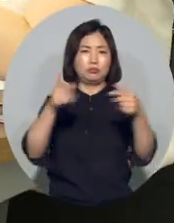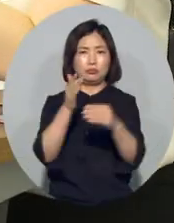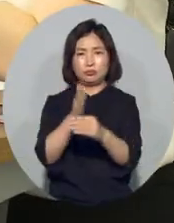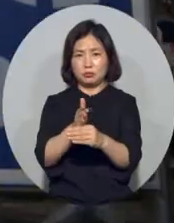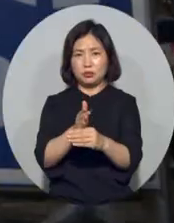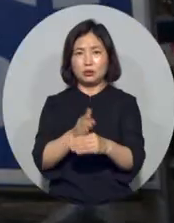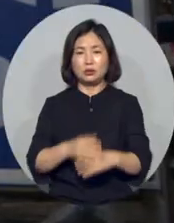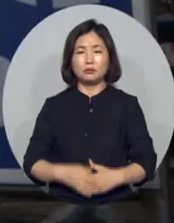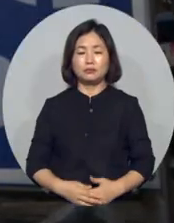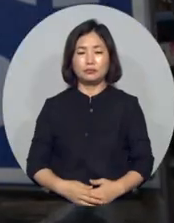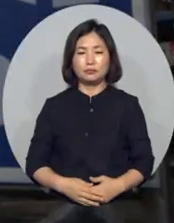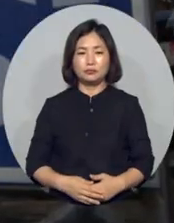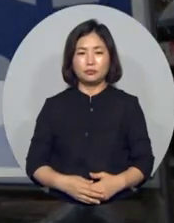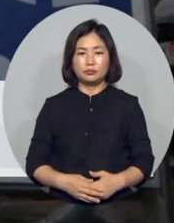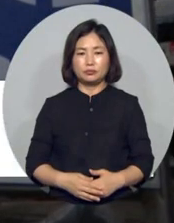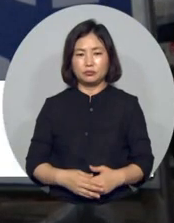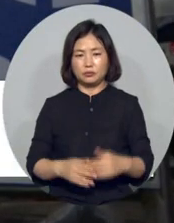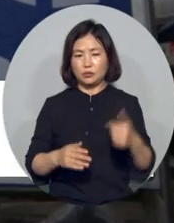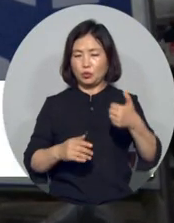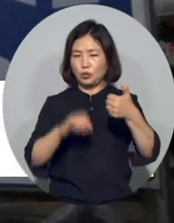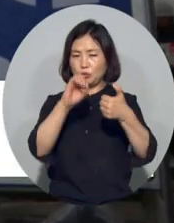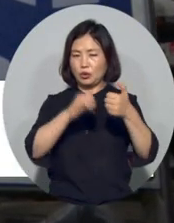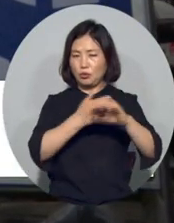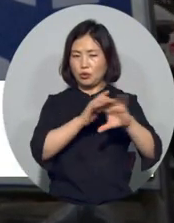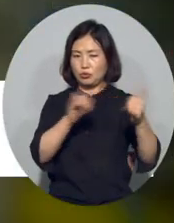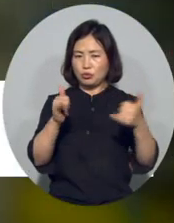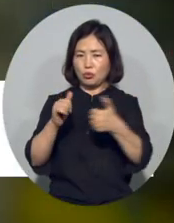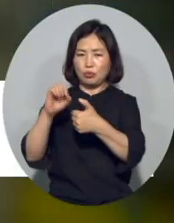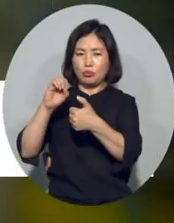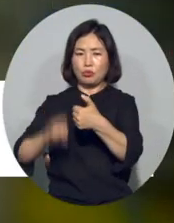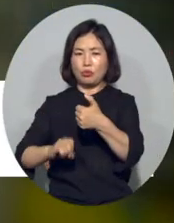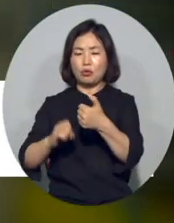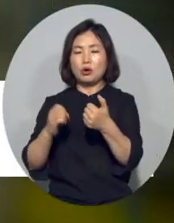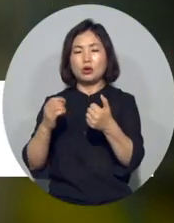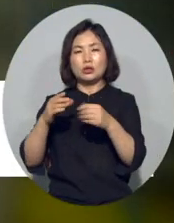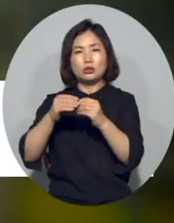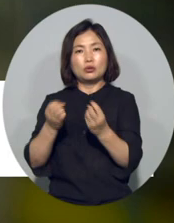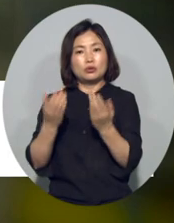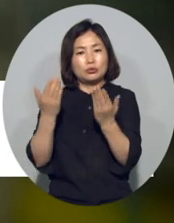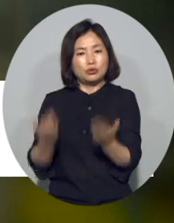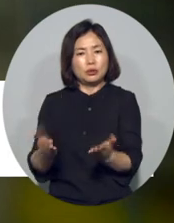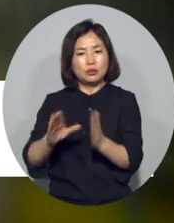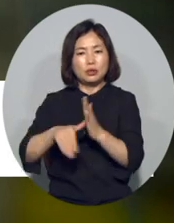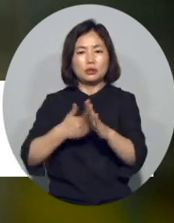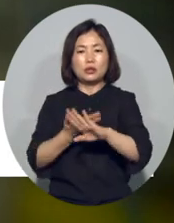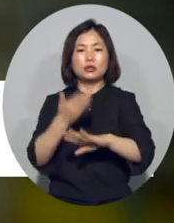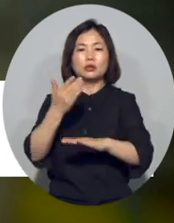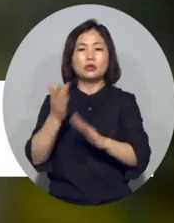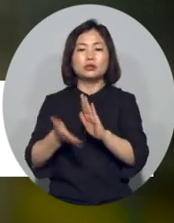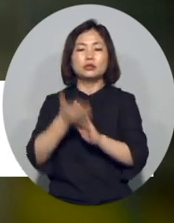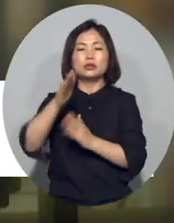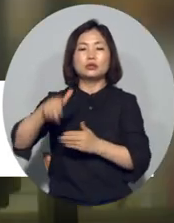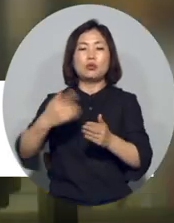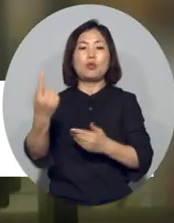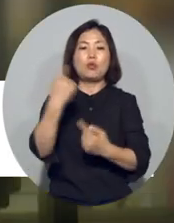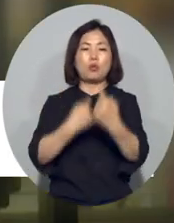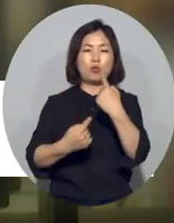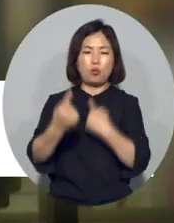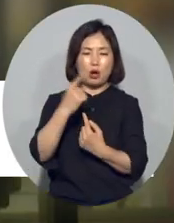있습니다. 50%가 외국인이고 50%가 연휴 기간에 타지도에서 내려와